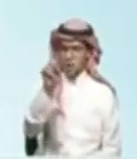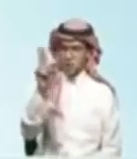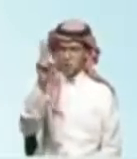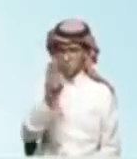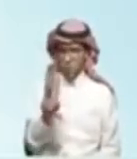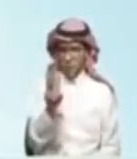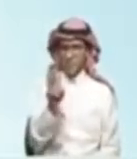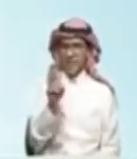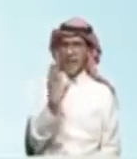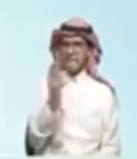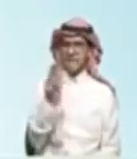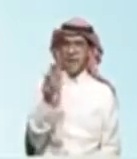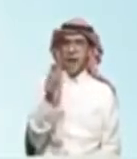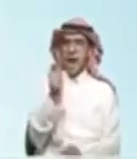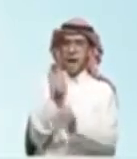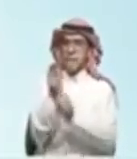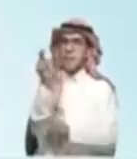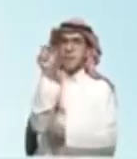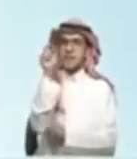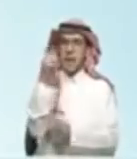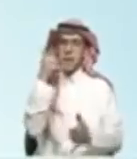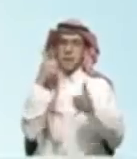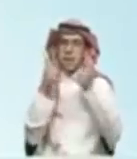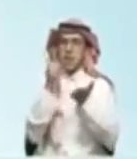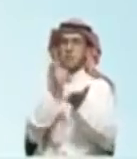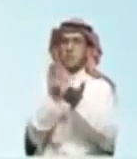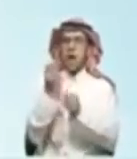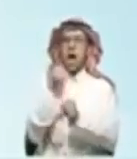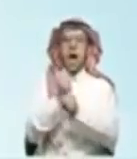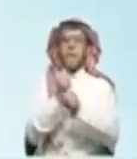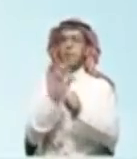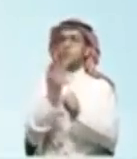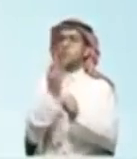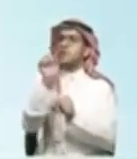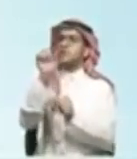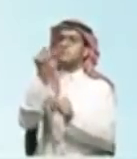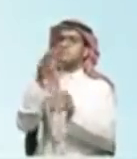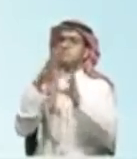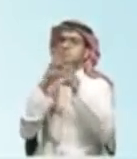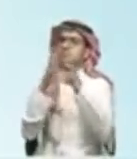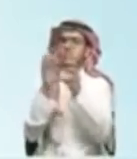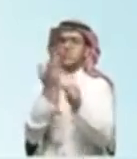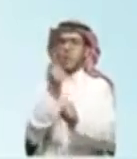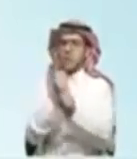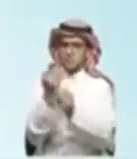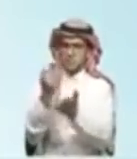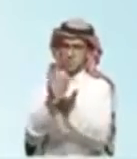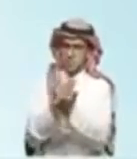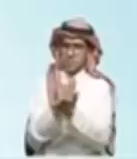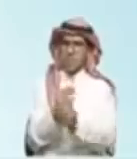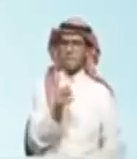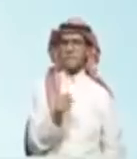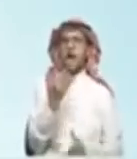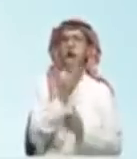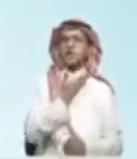عن الإدارة العامة للعلاقات والإعلام والاتصال، ما الذي قدمته هذه الإدارة في موسم حج هذا العام؟ أولا في